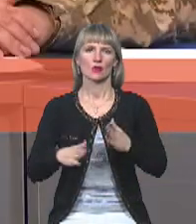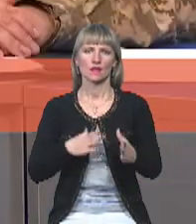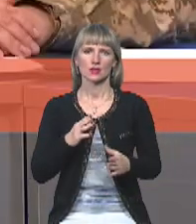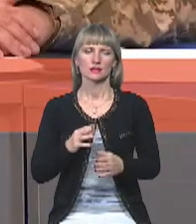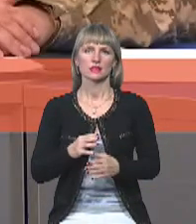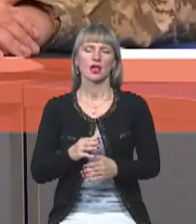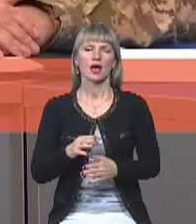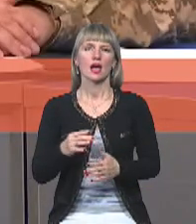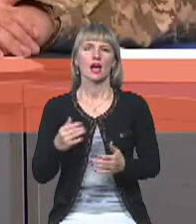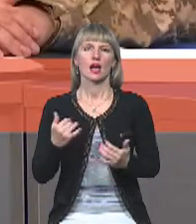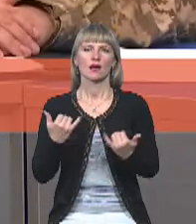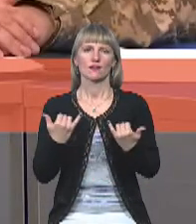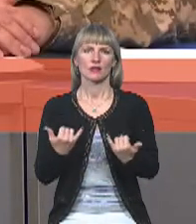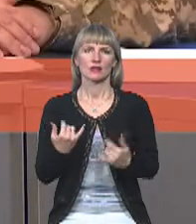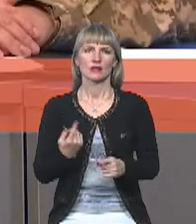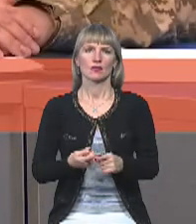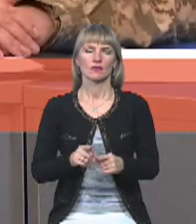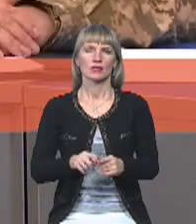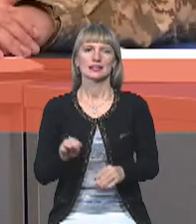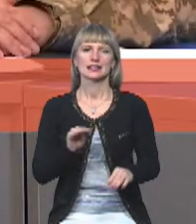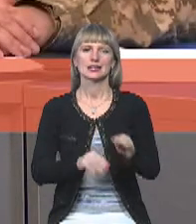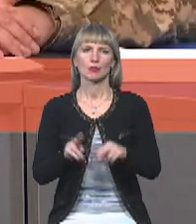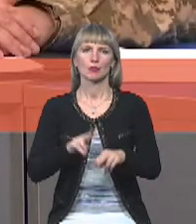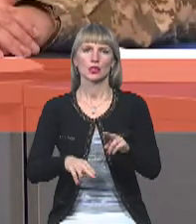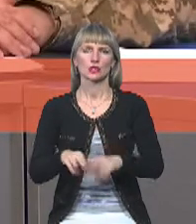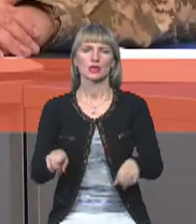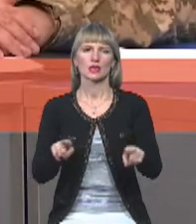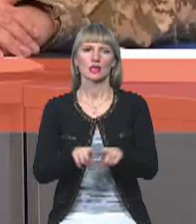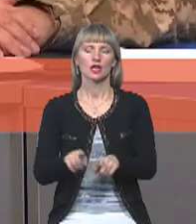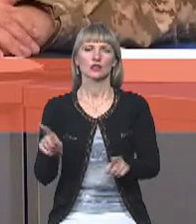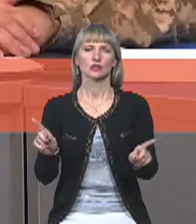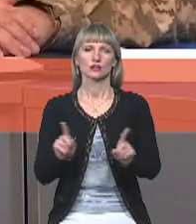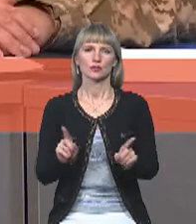даному випадку система побудована таким чином, що